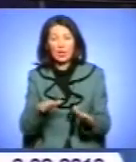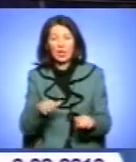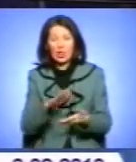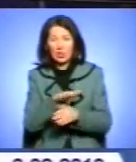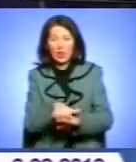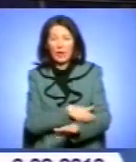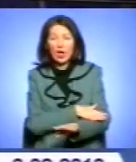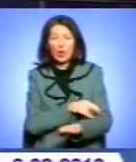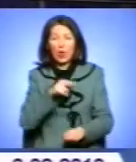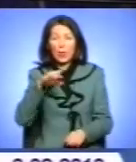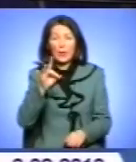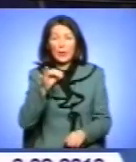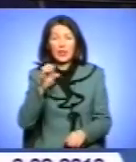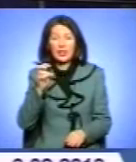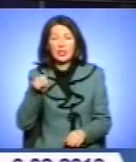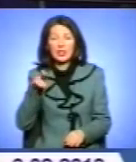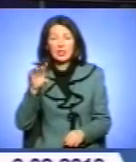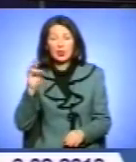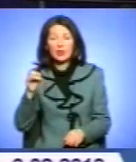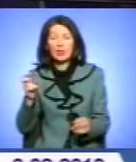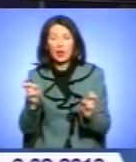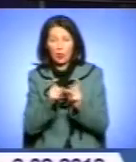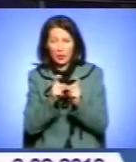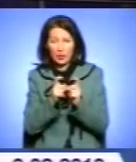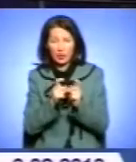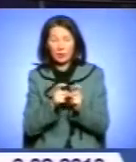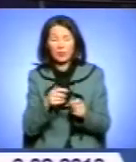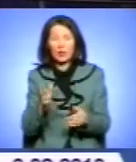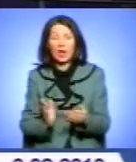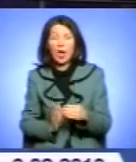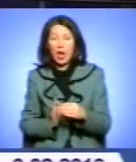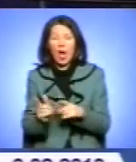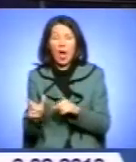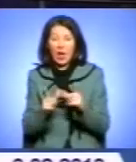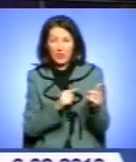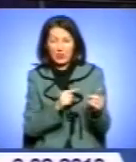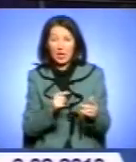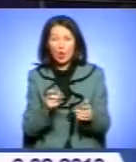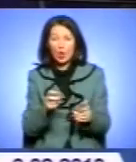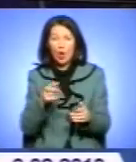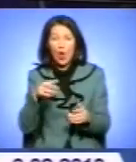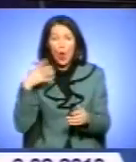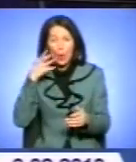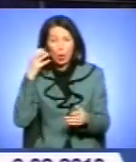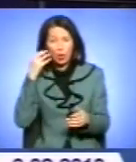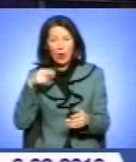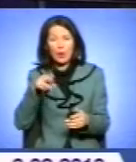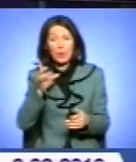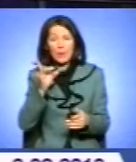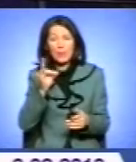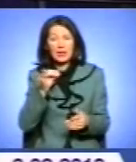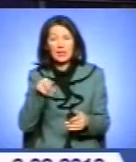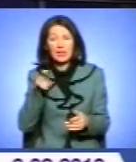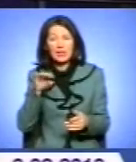Міністр закордонних справ України Леонід Кожара наголосив, що його візит до Молдови та Придністров'я дав початок діалогу між